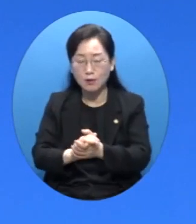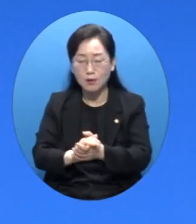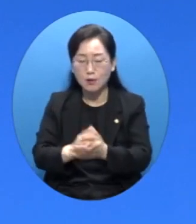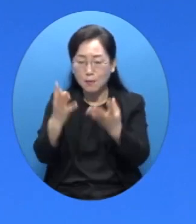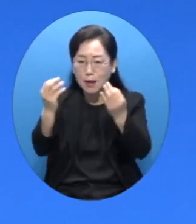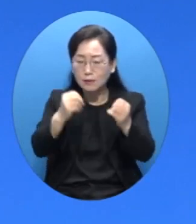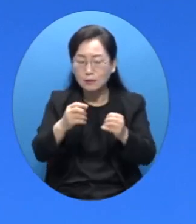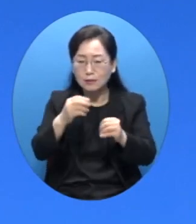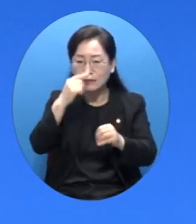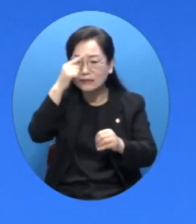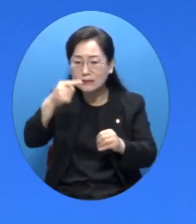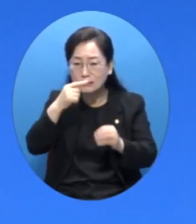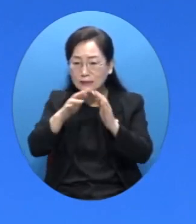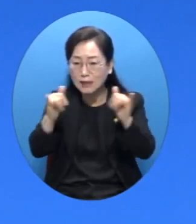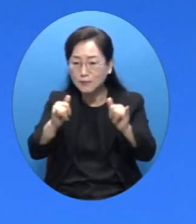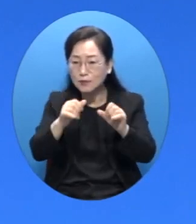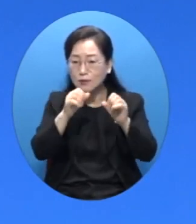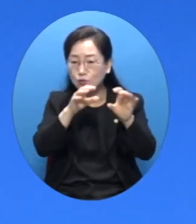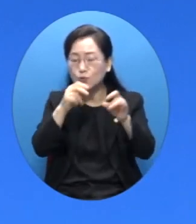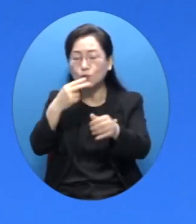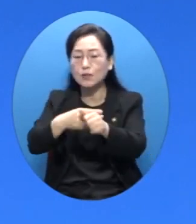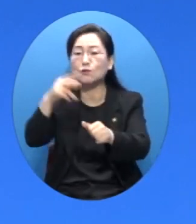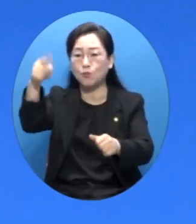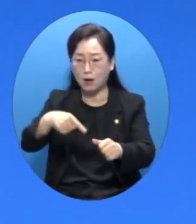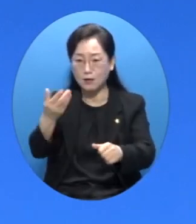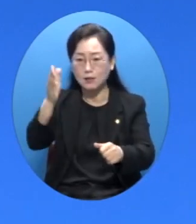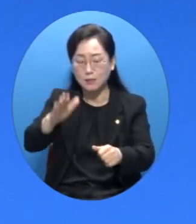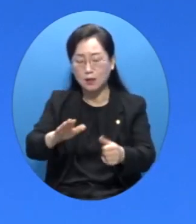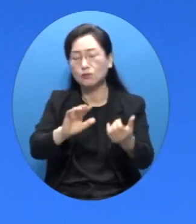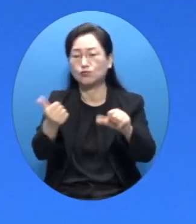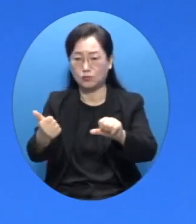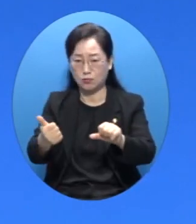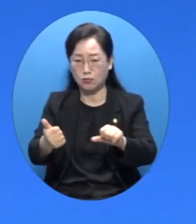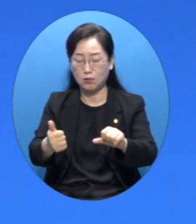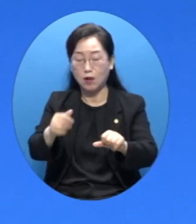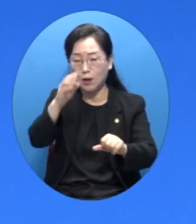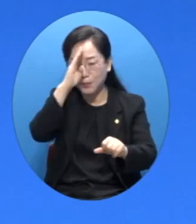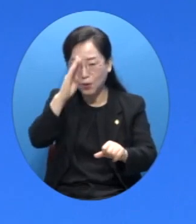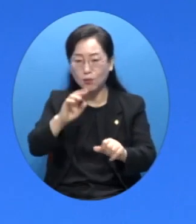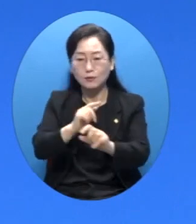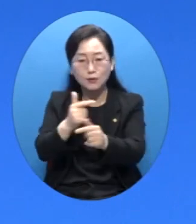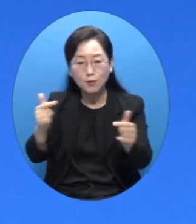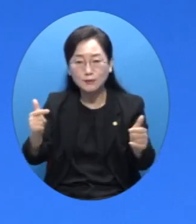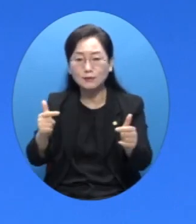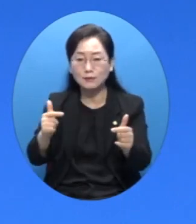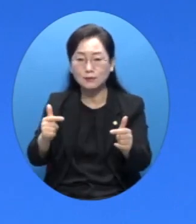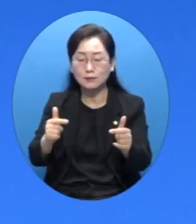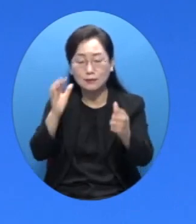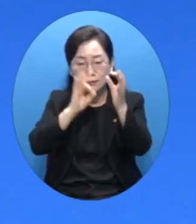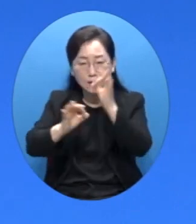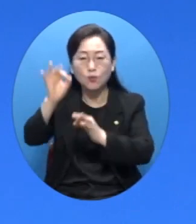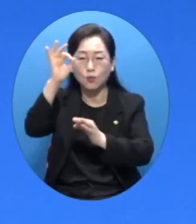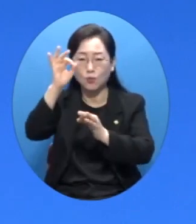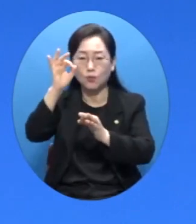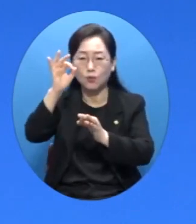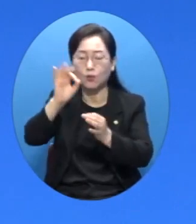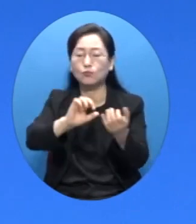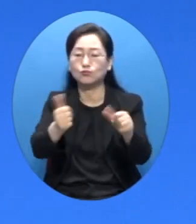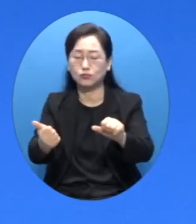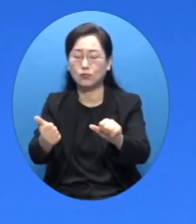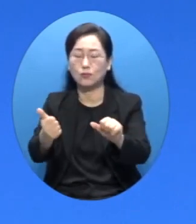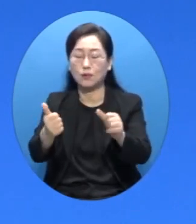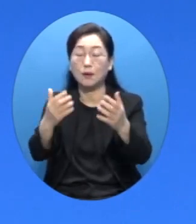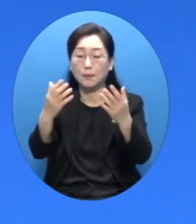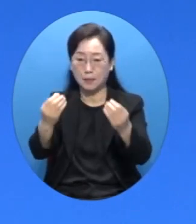선교사가 이 땅에 와서 이 땅에서 순교했습니다. 병으로 또 여러 가지 사고로 죽어갔습니다.